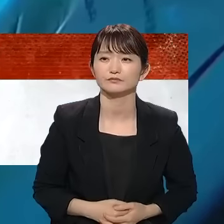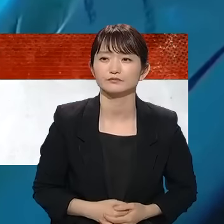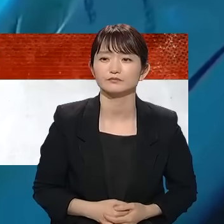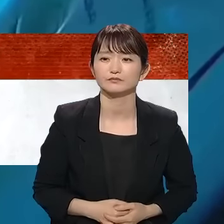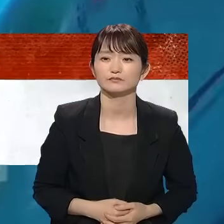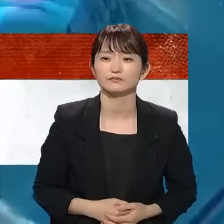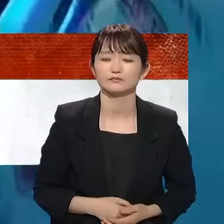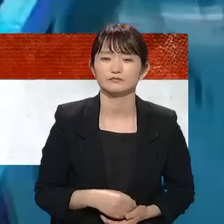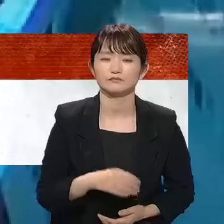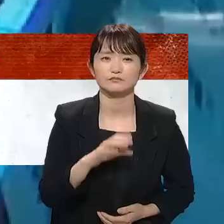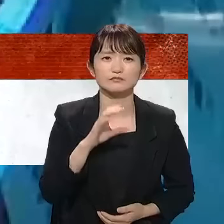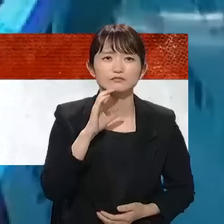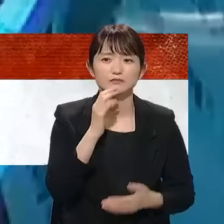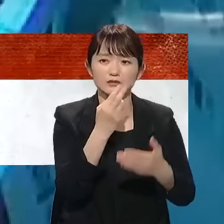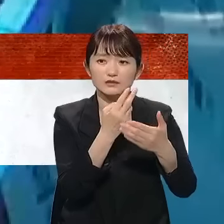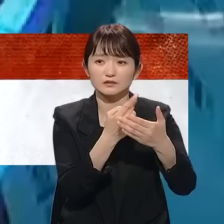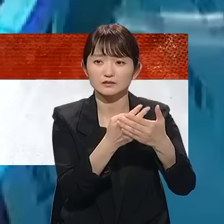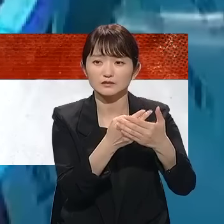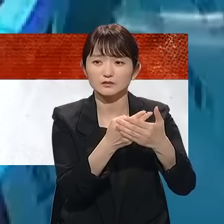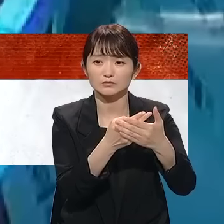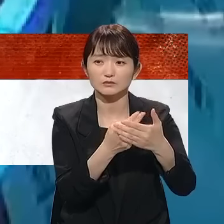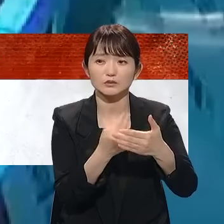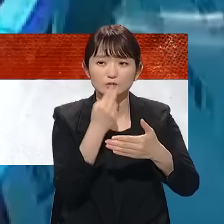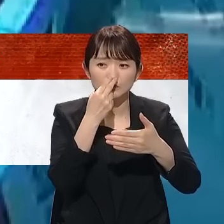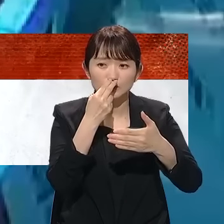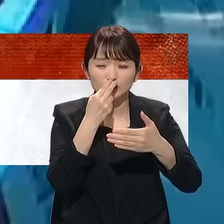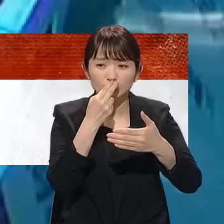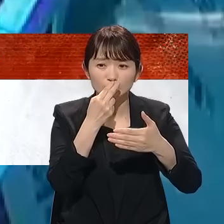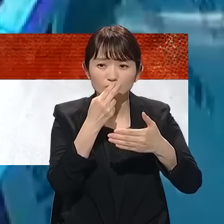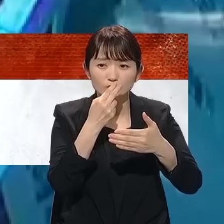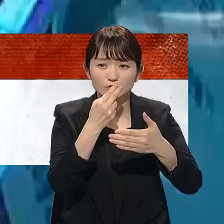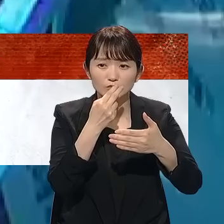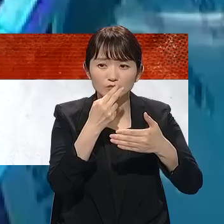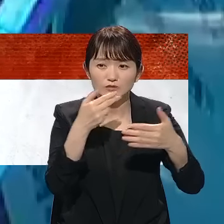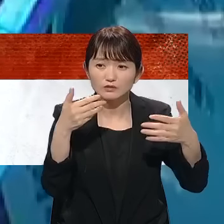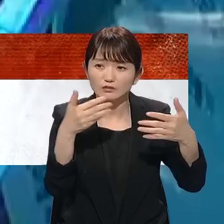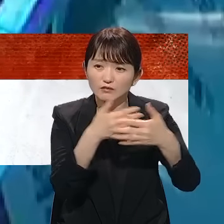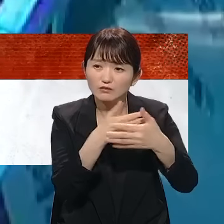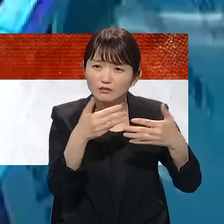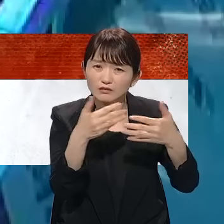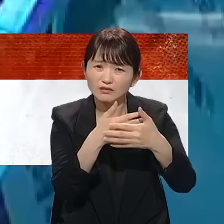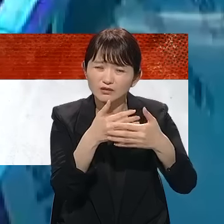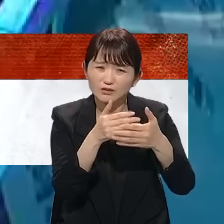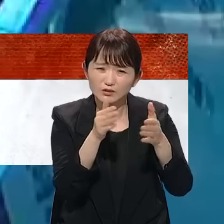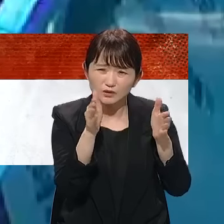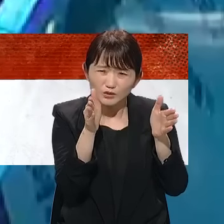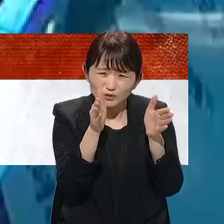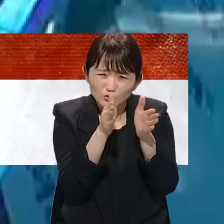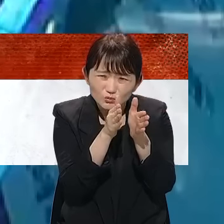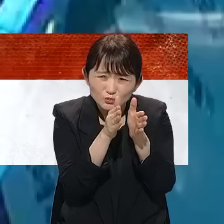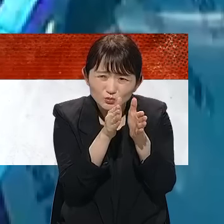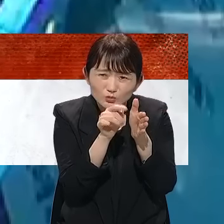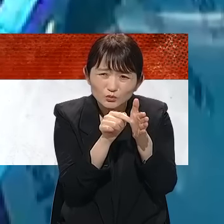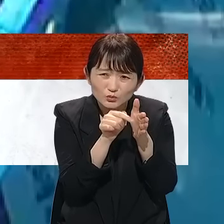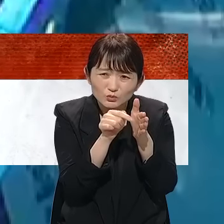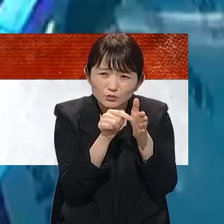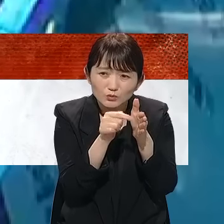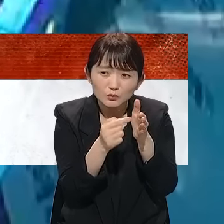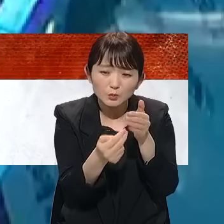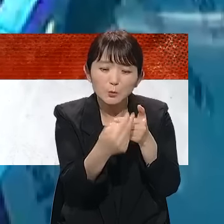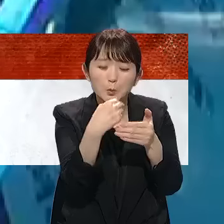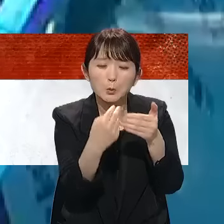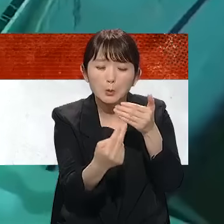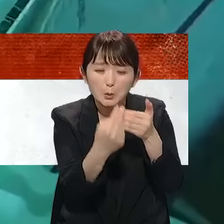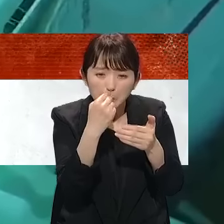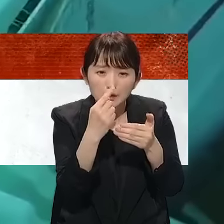상상도 못했는데 창문을 환기시키려고 항상 내려오는데 굉장히 작아요. 시도를 계속하더라고요. 세 번 정도